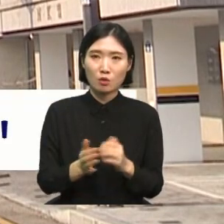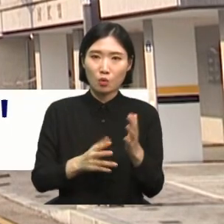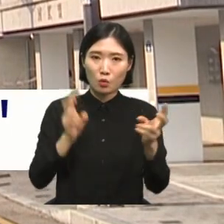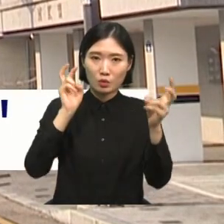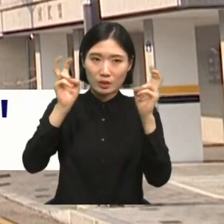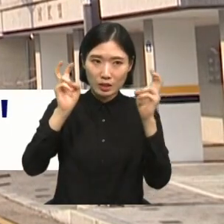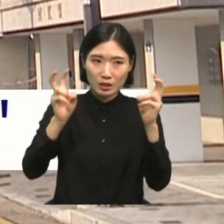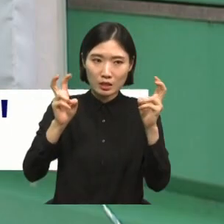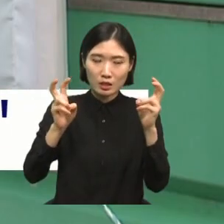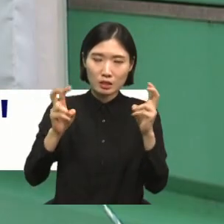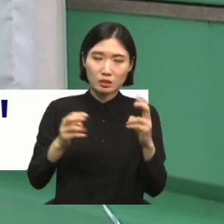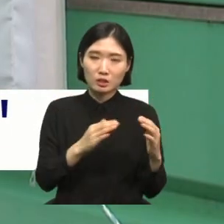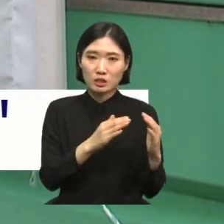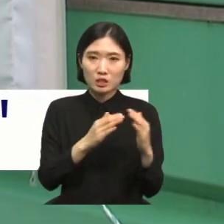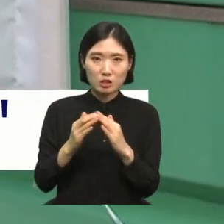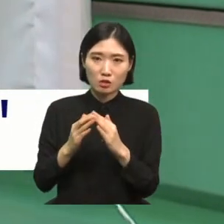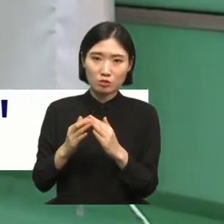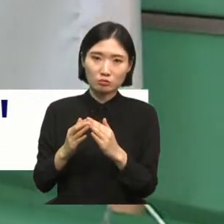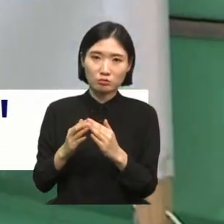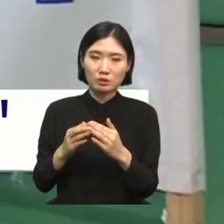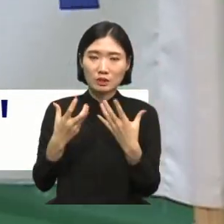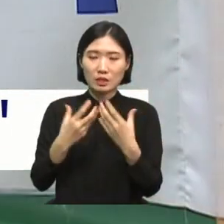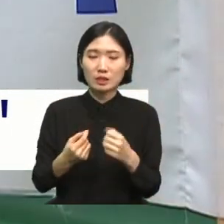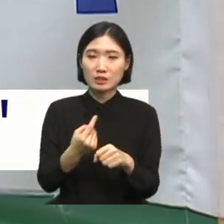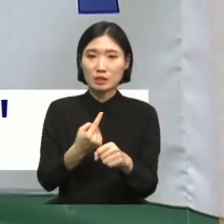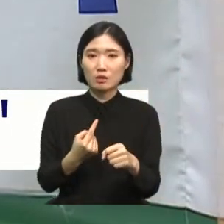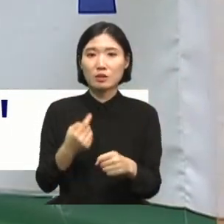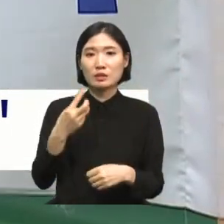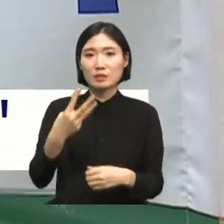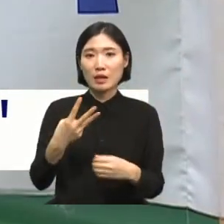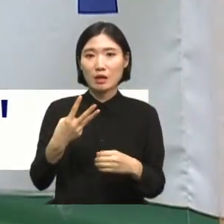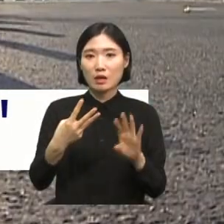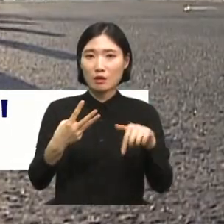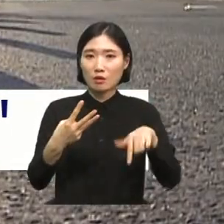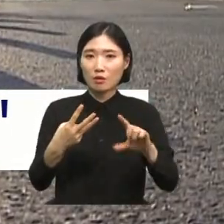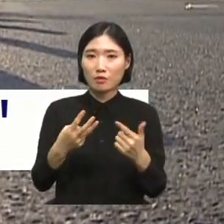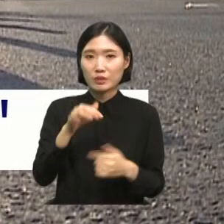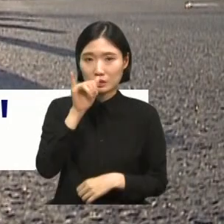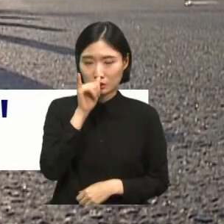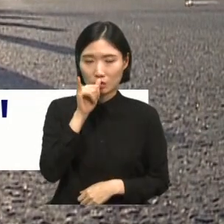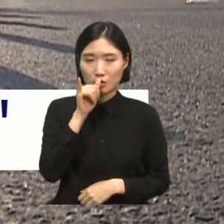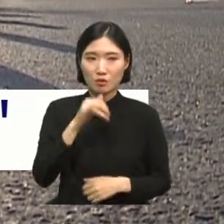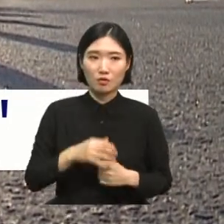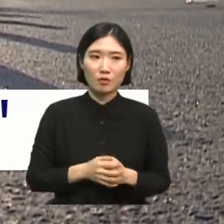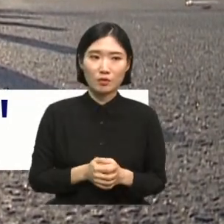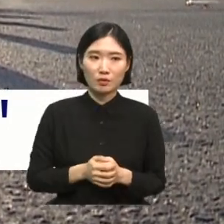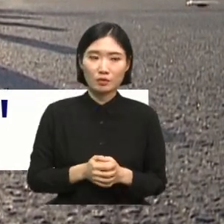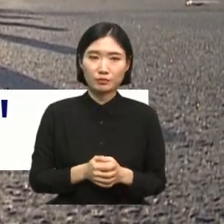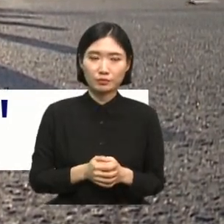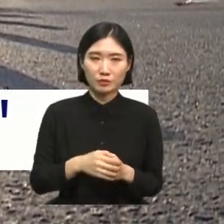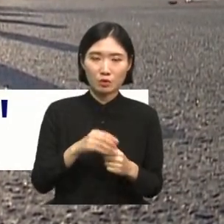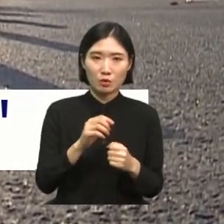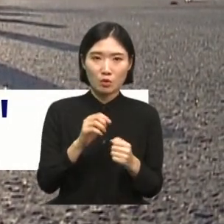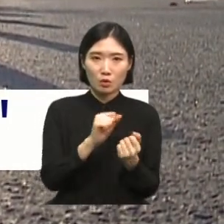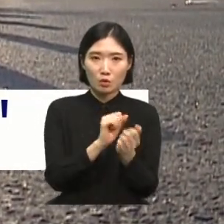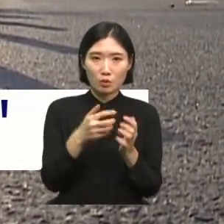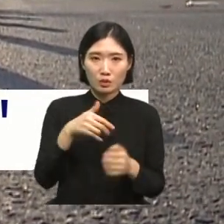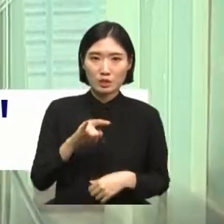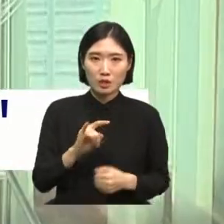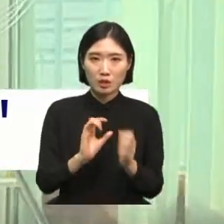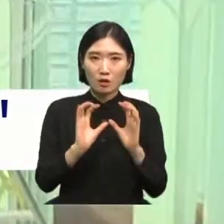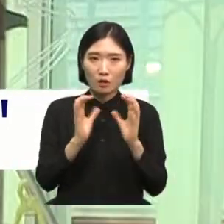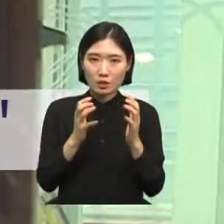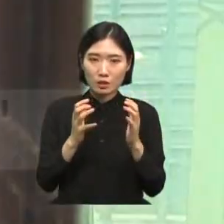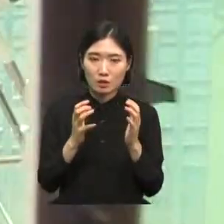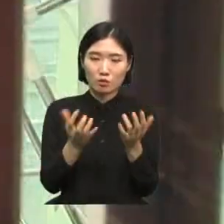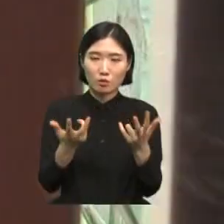환기구 이전 사례는 작년에 3건 있었다는 게 주민들의 입장. 성동구 꽃제 어린이공원에 설치